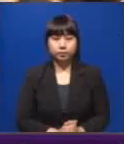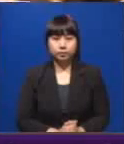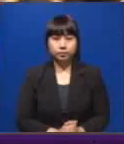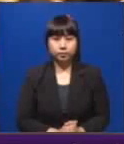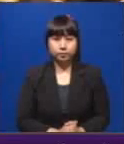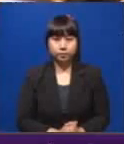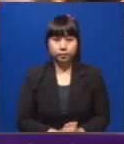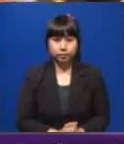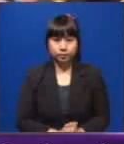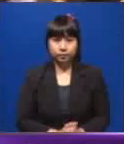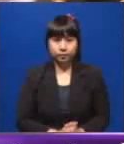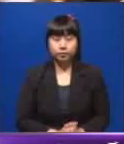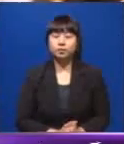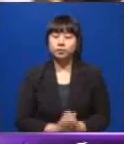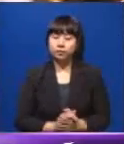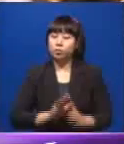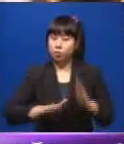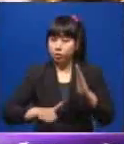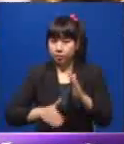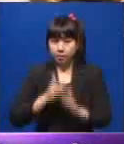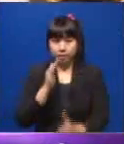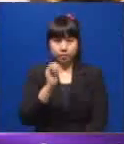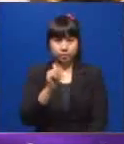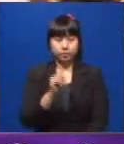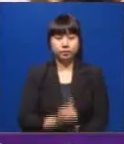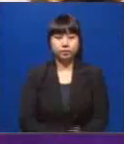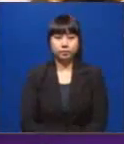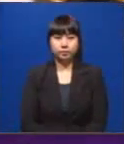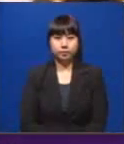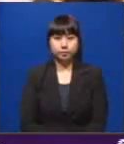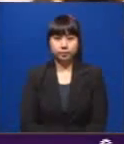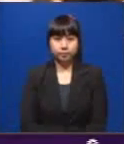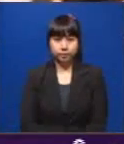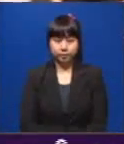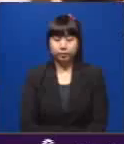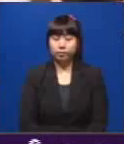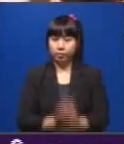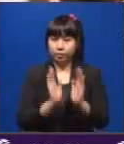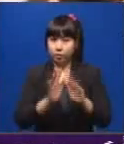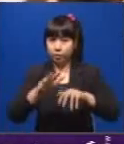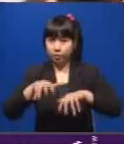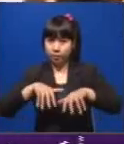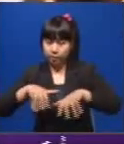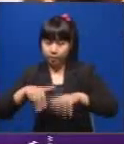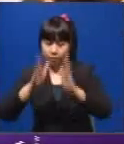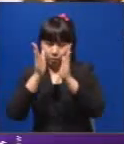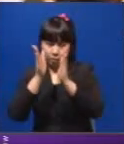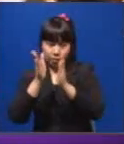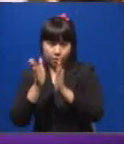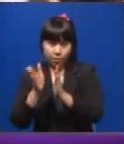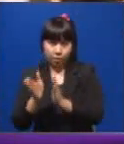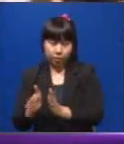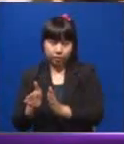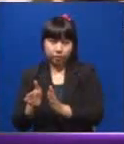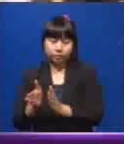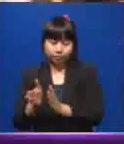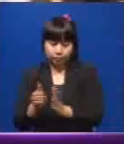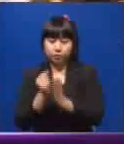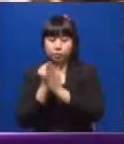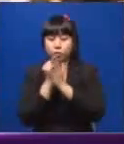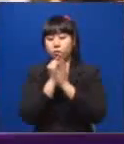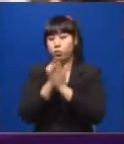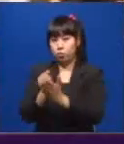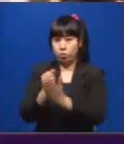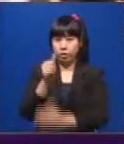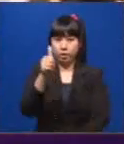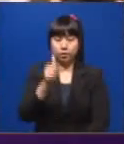จะประสบความสำเร็จเราก็จะเป็นที่พึ่งของประชาชนชาว